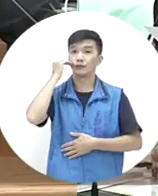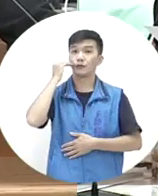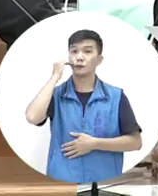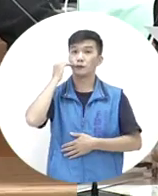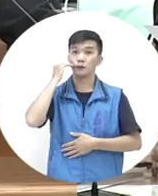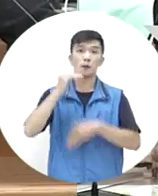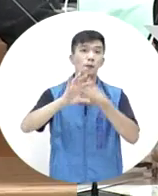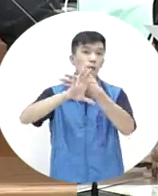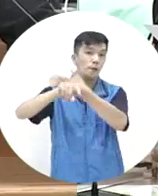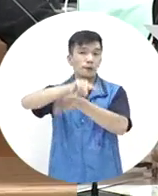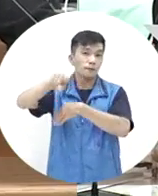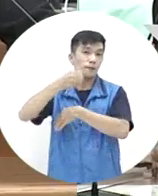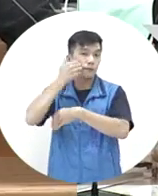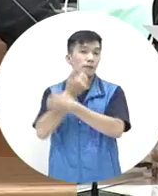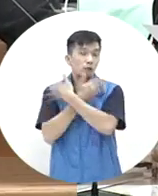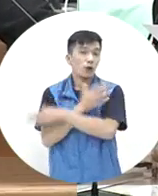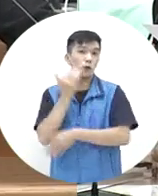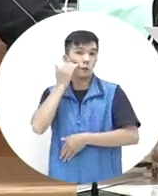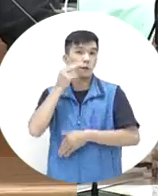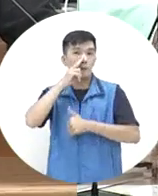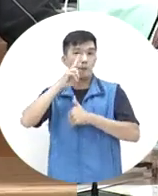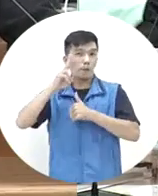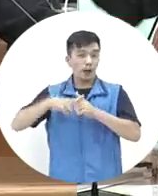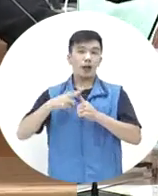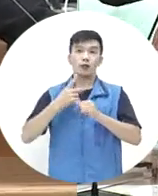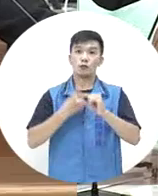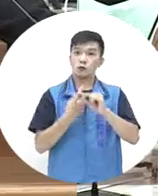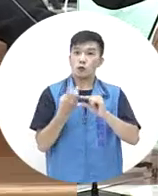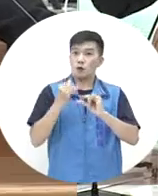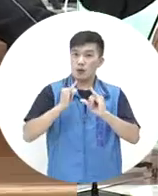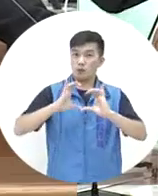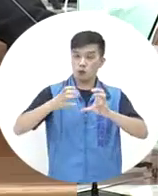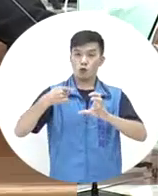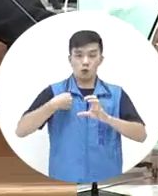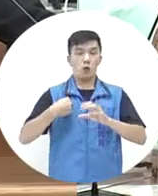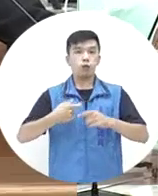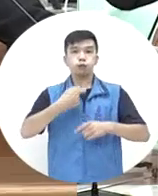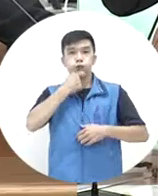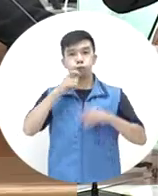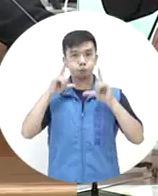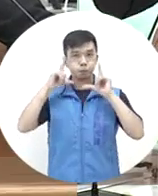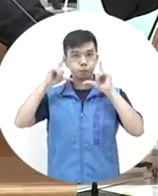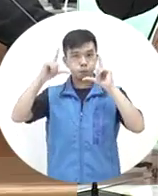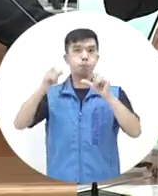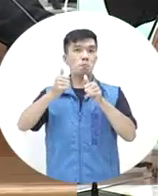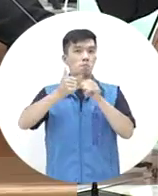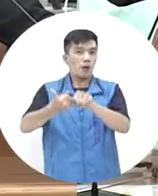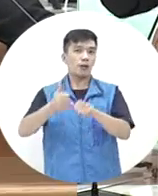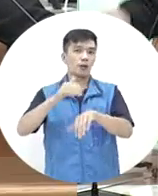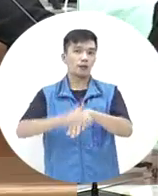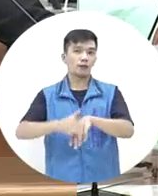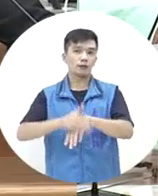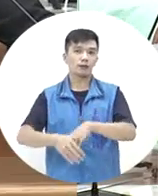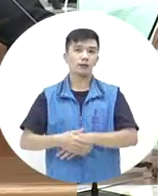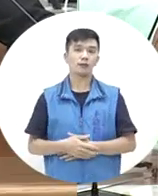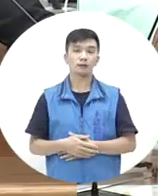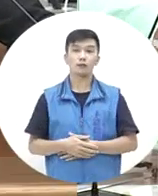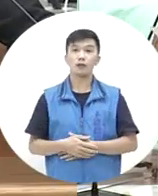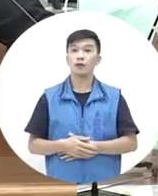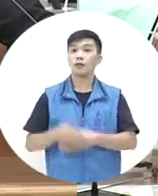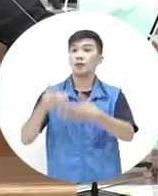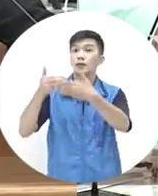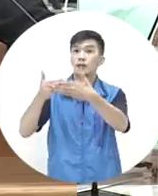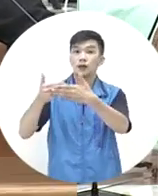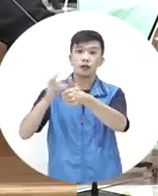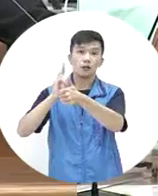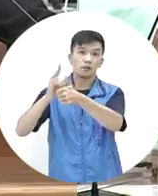中华民国，我都愿意挺身而出。 好，那军机军舰，中国军机军舰扰台，算不算是侵害